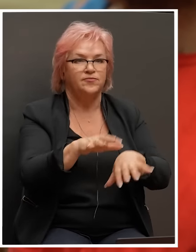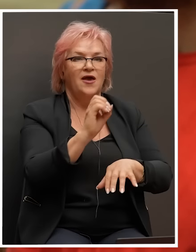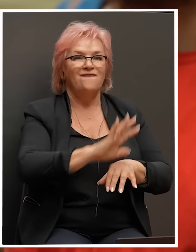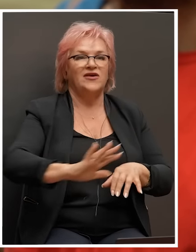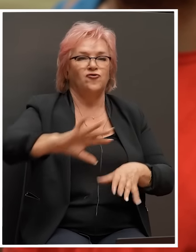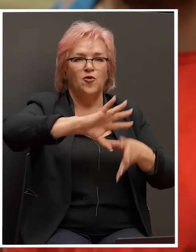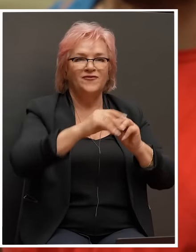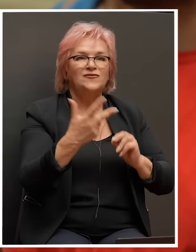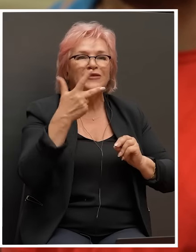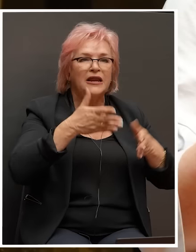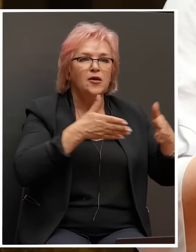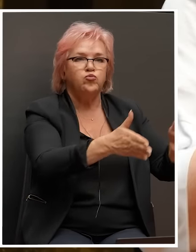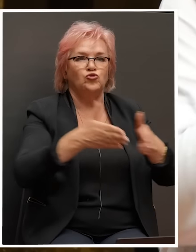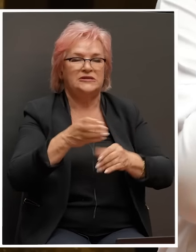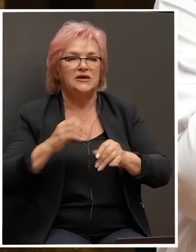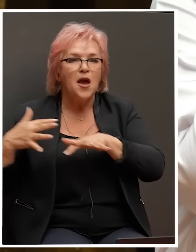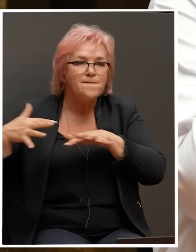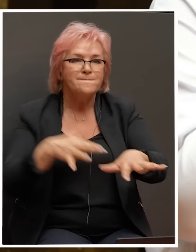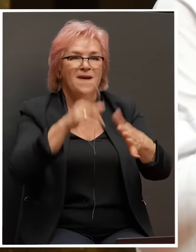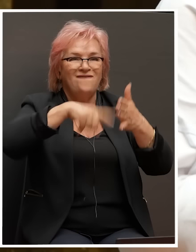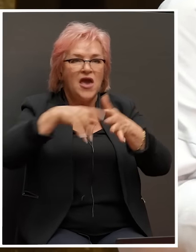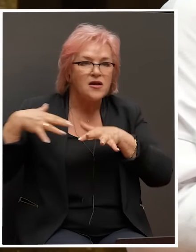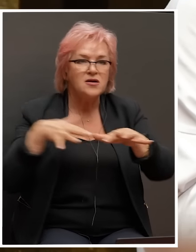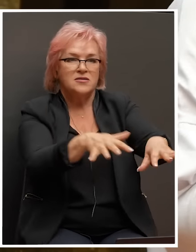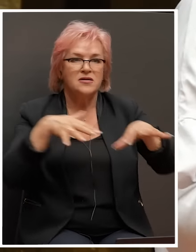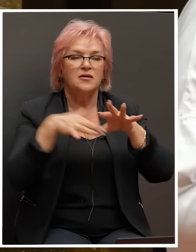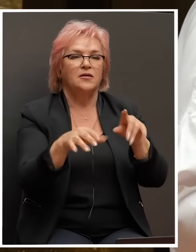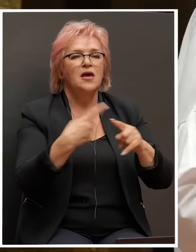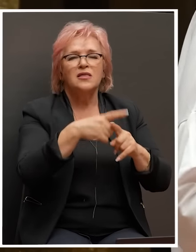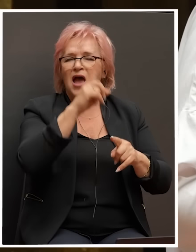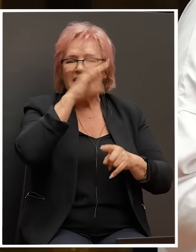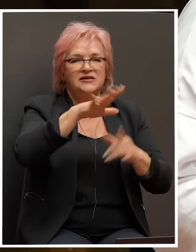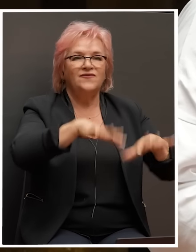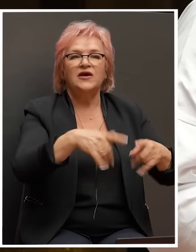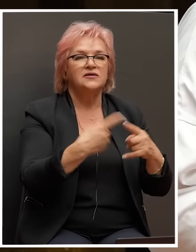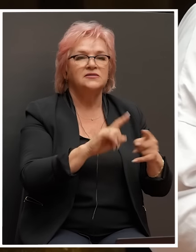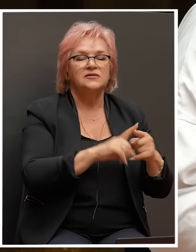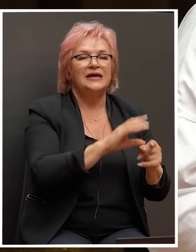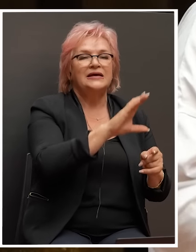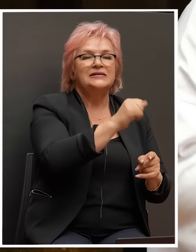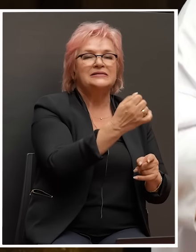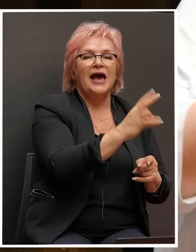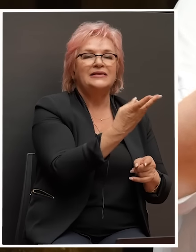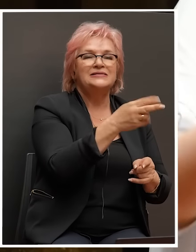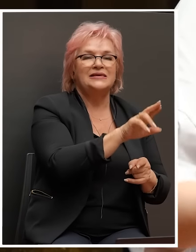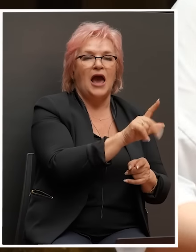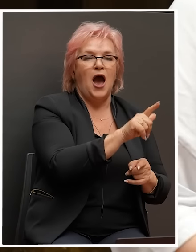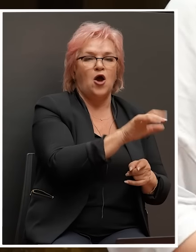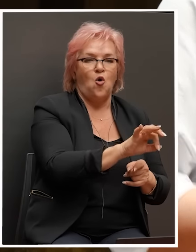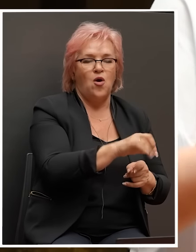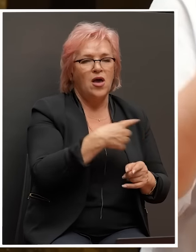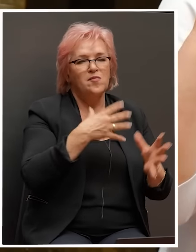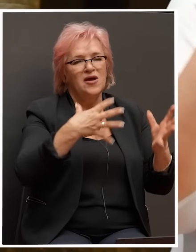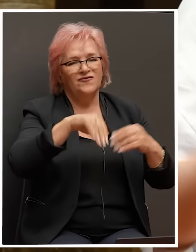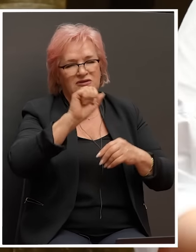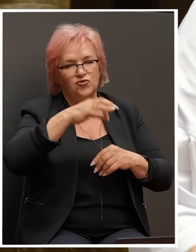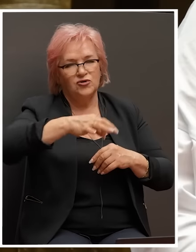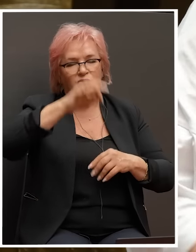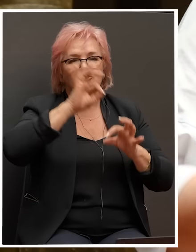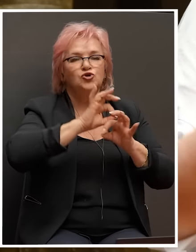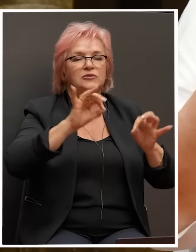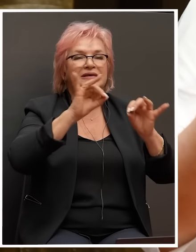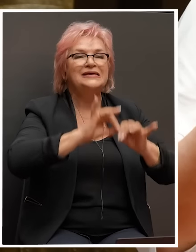три паломнических пути. Первый паломнический путь Европы, самый известный, это Камино дель Сантьяго. Мы все с вами можем вспомнить